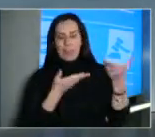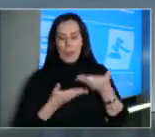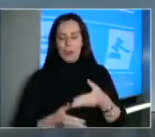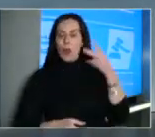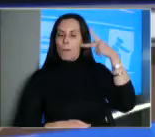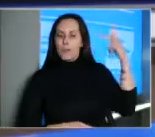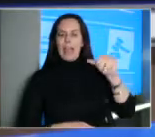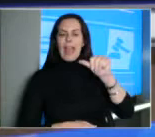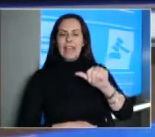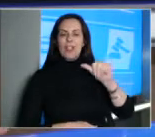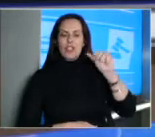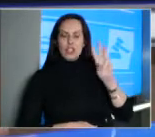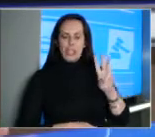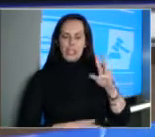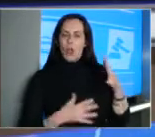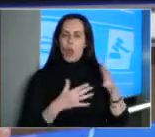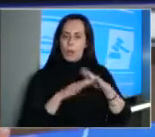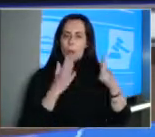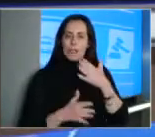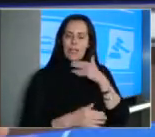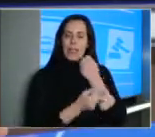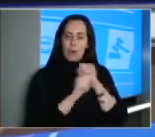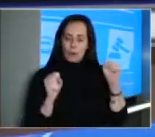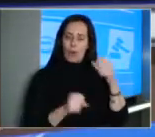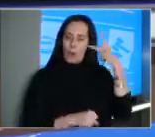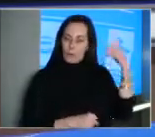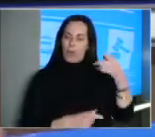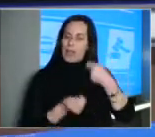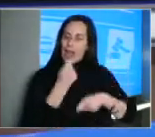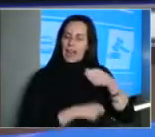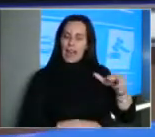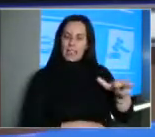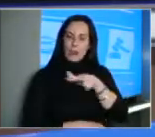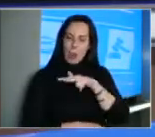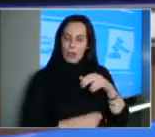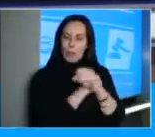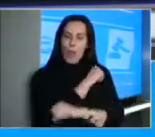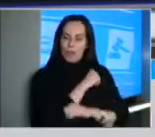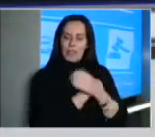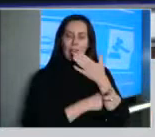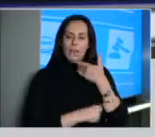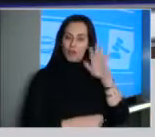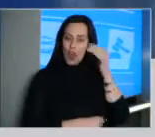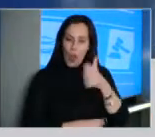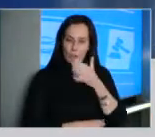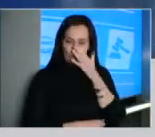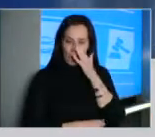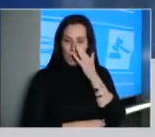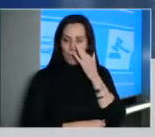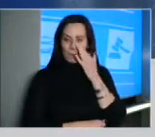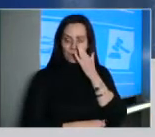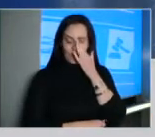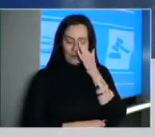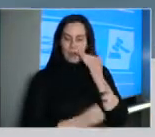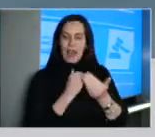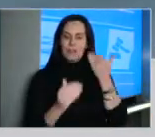את פרופסור איתן שישינסקי, חוקר במכון הישראלי לדמוקרטיה, פרופסור לכלכלה ציבורית, האוניברסיטה העברית. שלום לך אדוני. שלום רב.